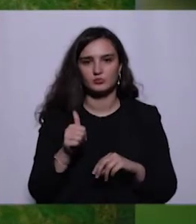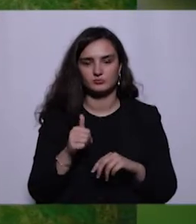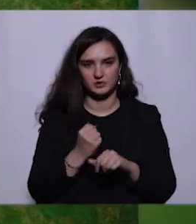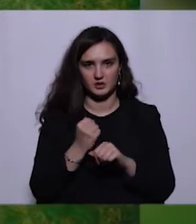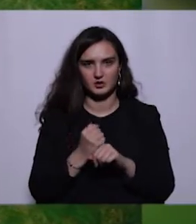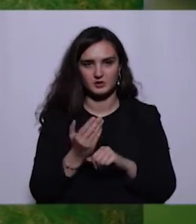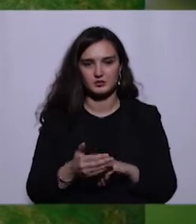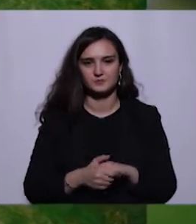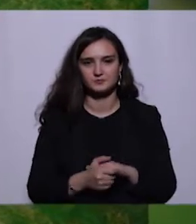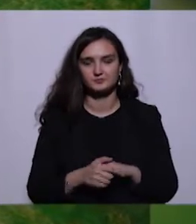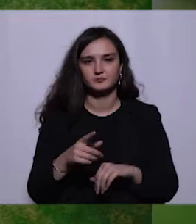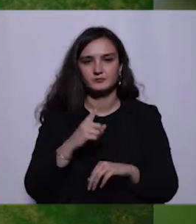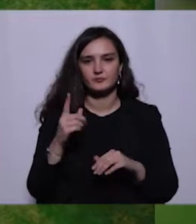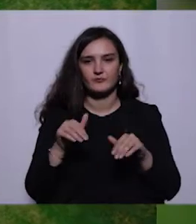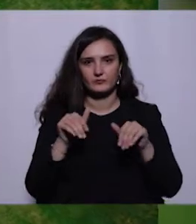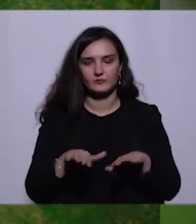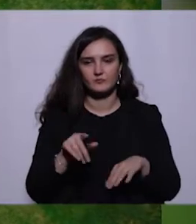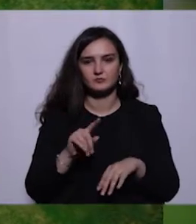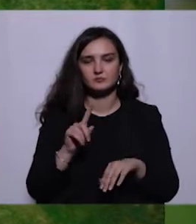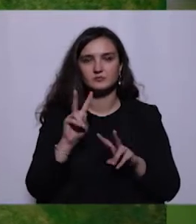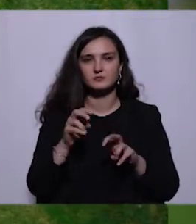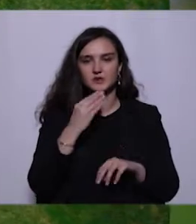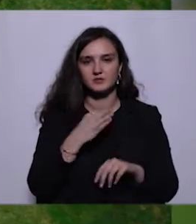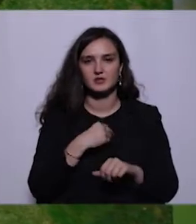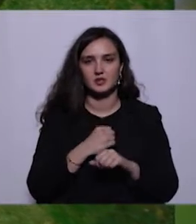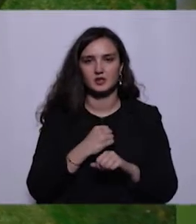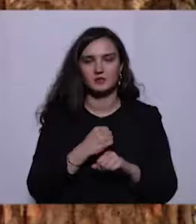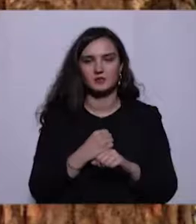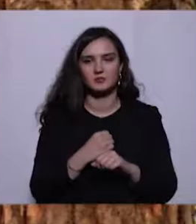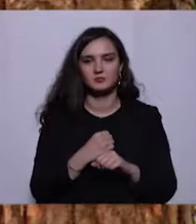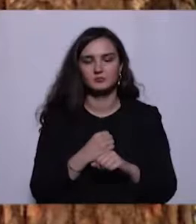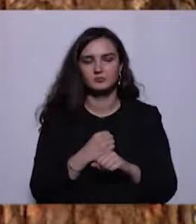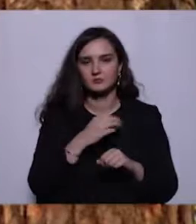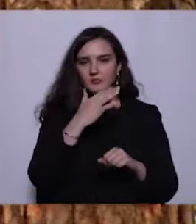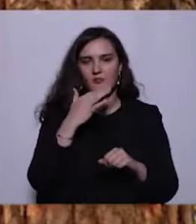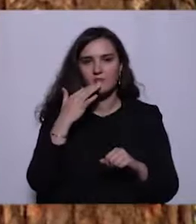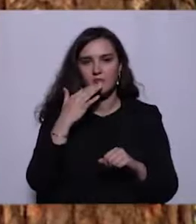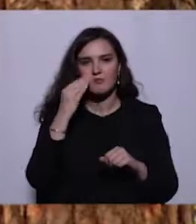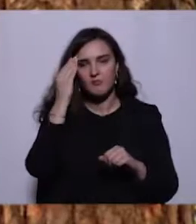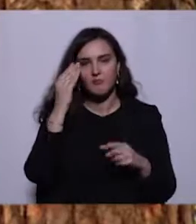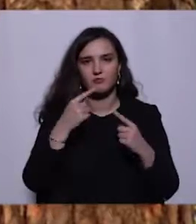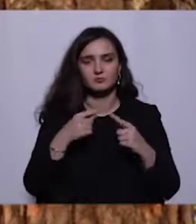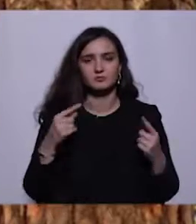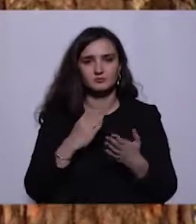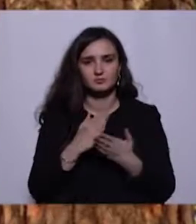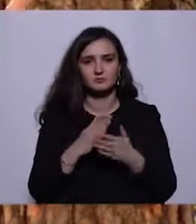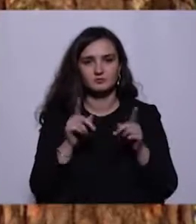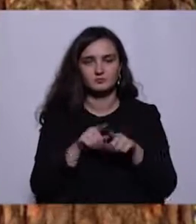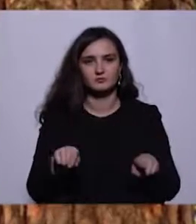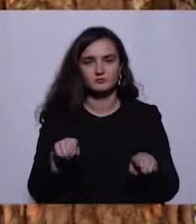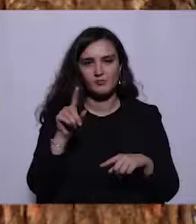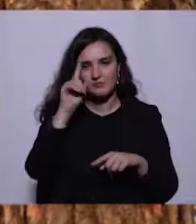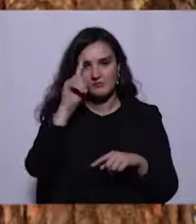მოზიდეს, რატომ გადაწყვიტეს და რისთვის გააკეთეს. უამრავი მოსაზრება არსებობს ასევე